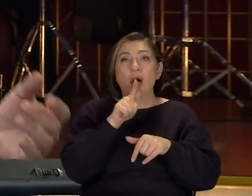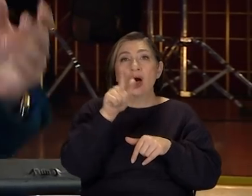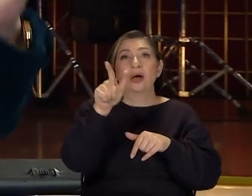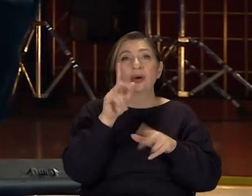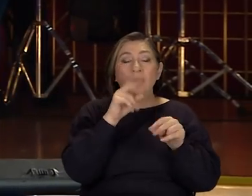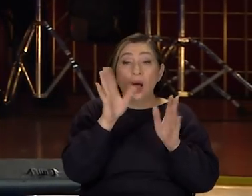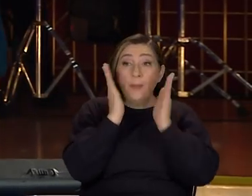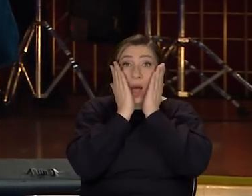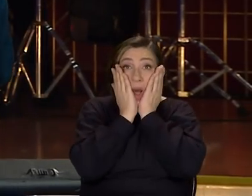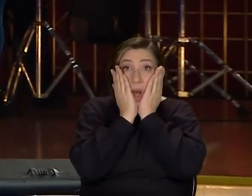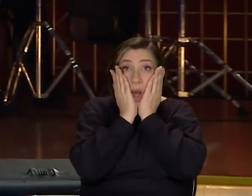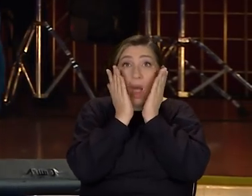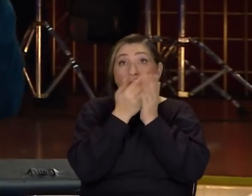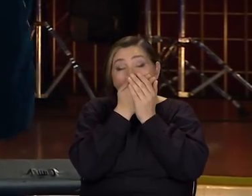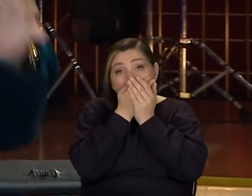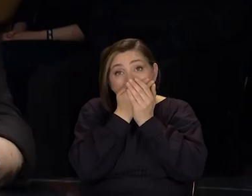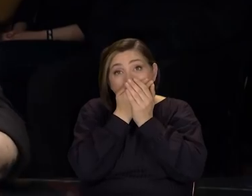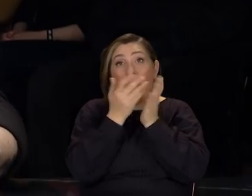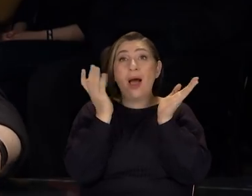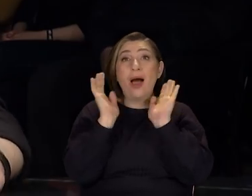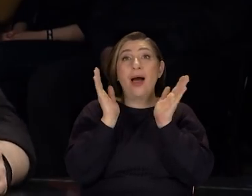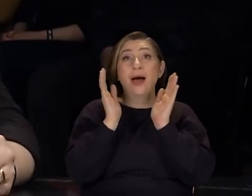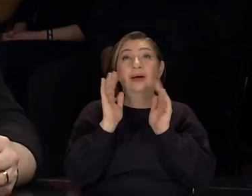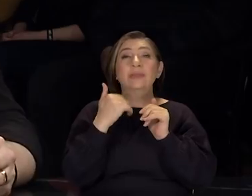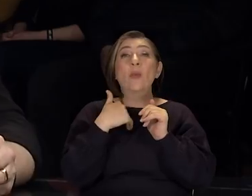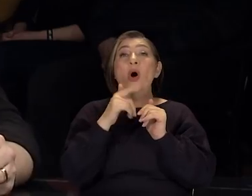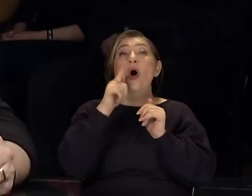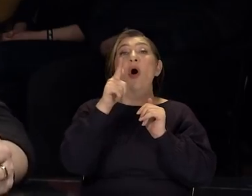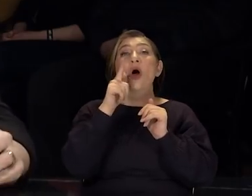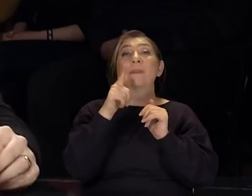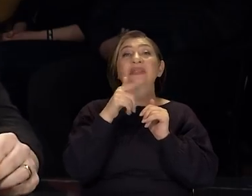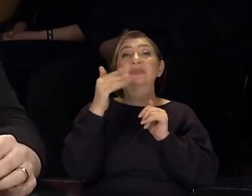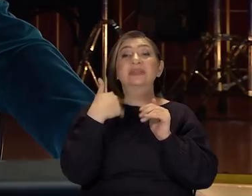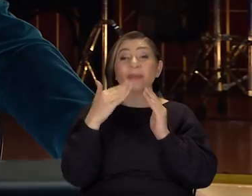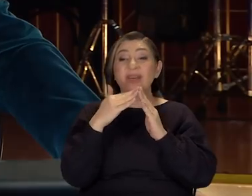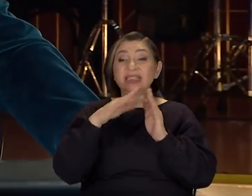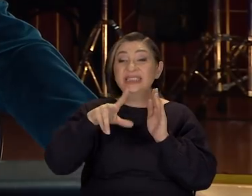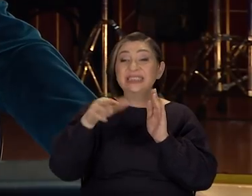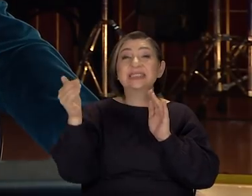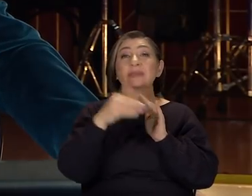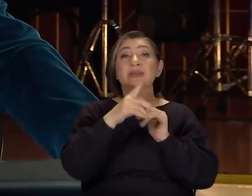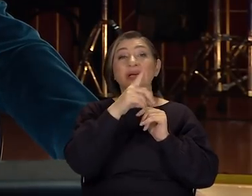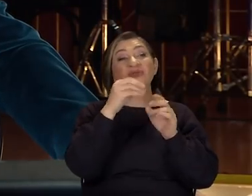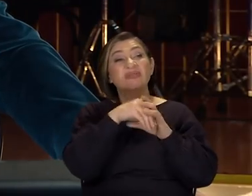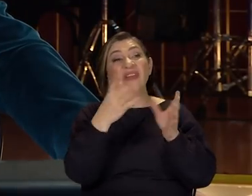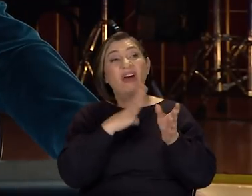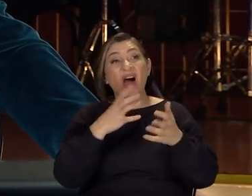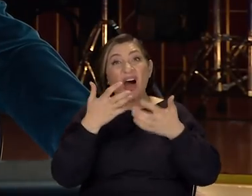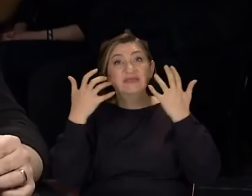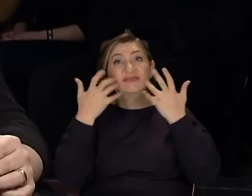horlayan görünce aman Allah. Yok o kadar değil benimki falan. Horlama dışı. Bize hırsız girmez yani öyle söyleyeyim. İçeride ne besliyorlar